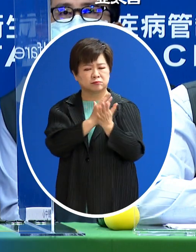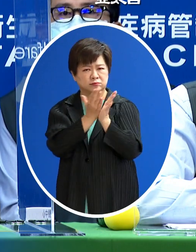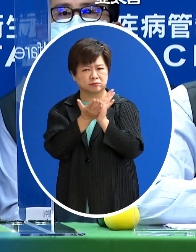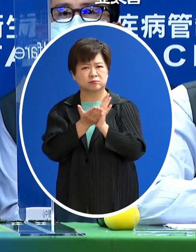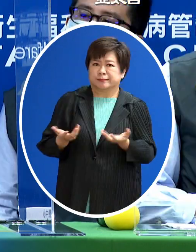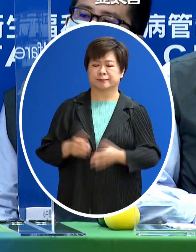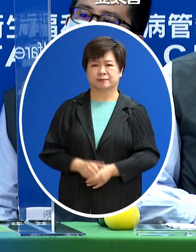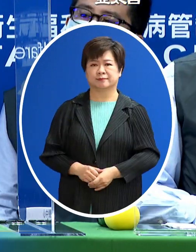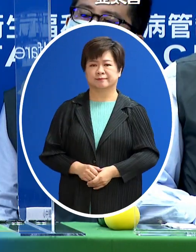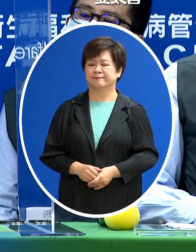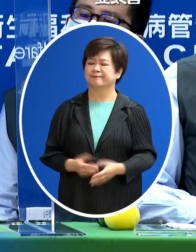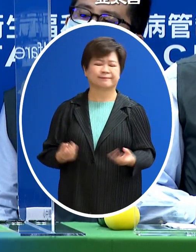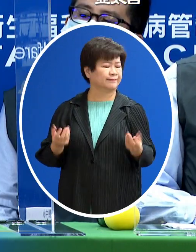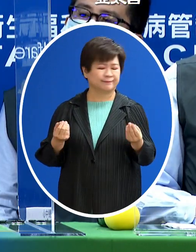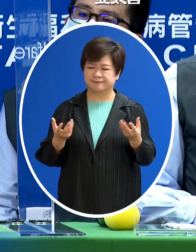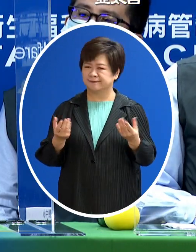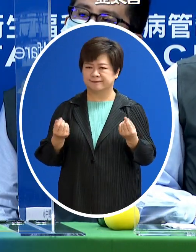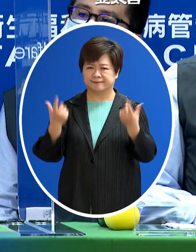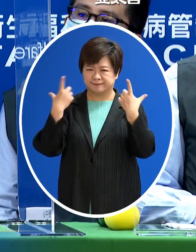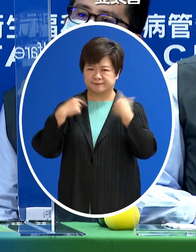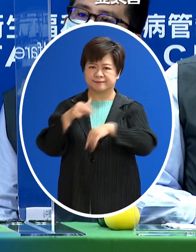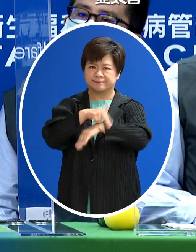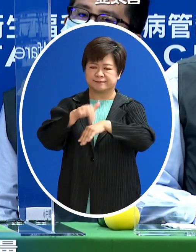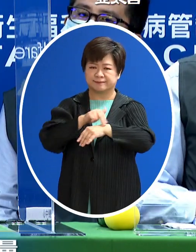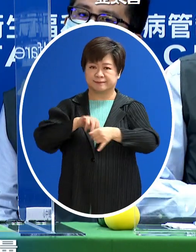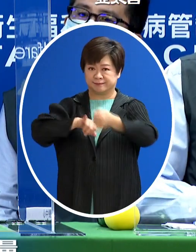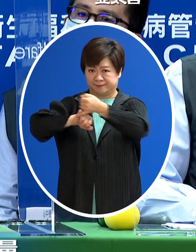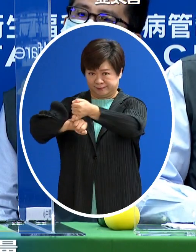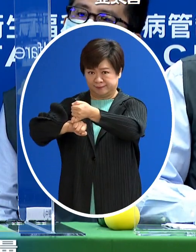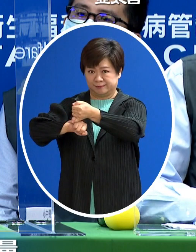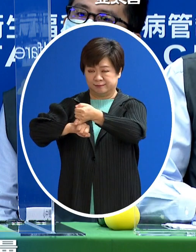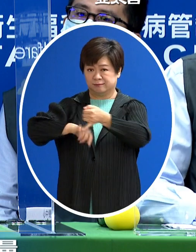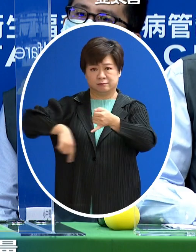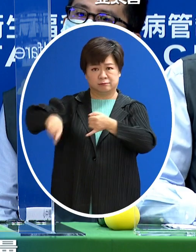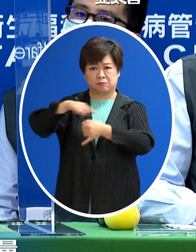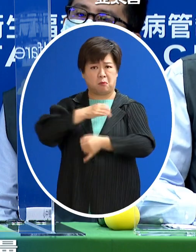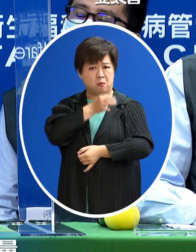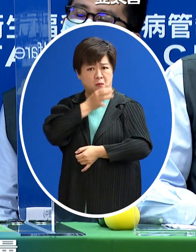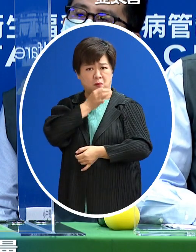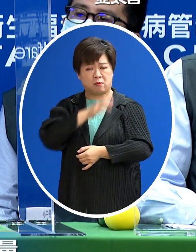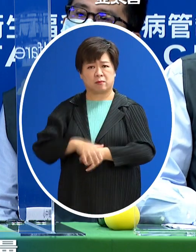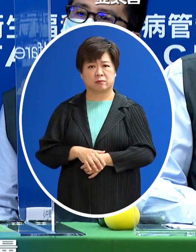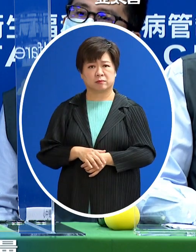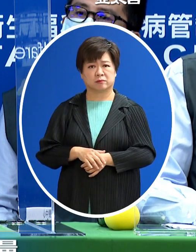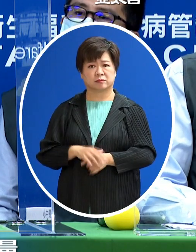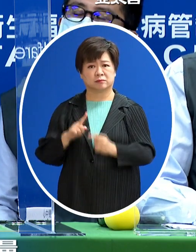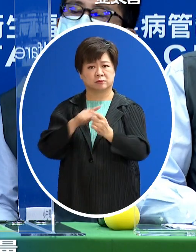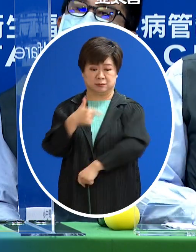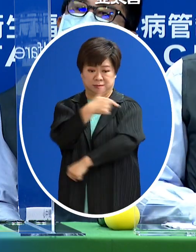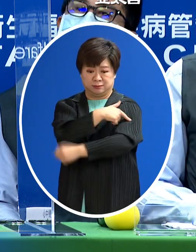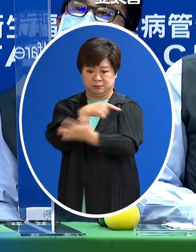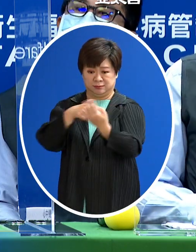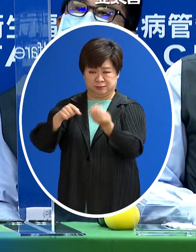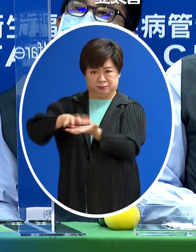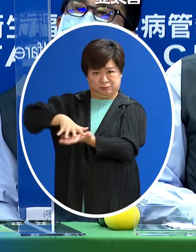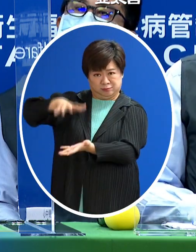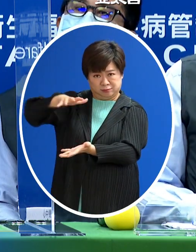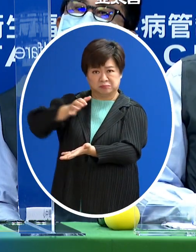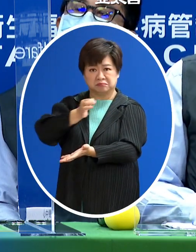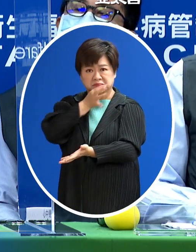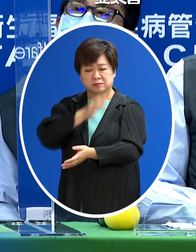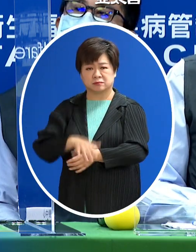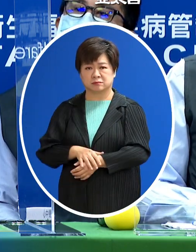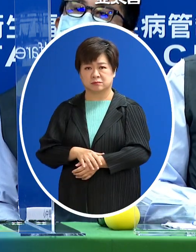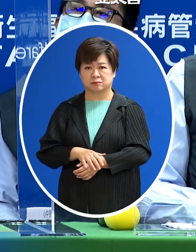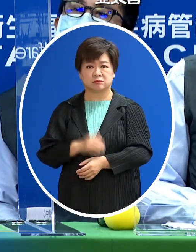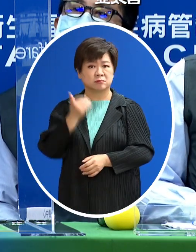去付那个钱。我们本来在规划，我们购买的就本来就超过我们现在整体原来的一个量。当然，如果联雅